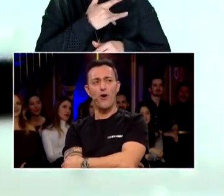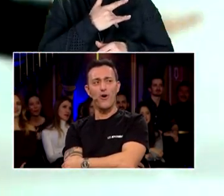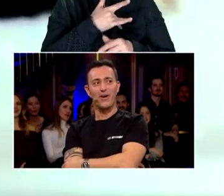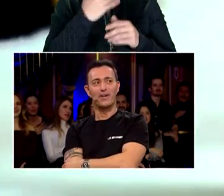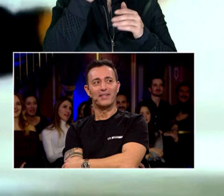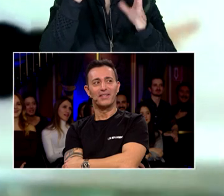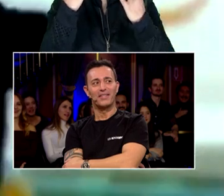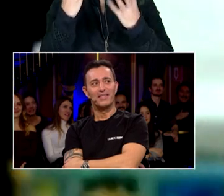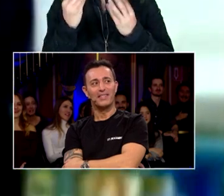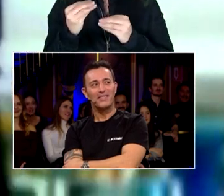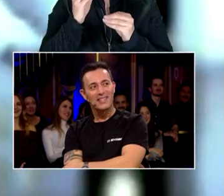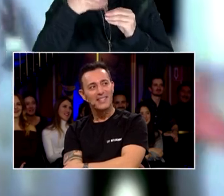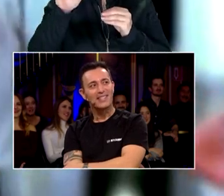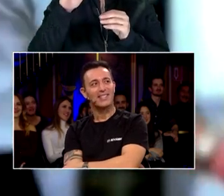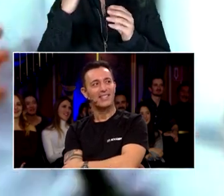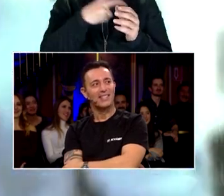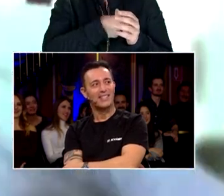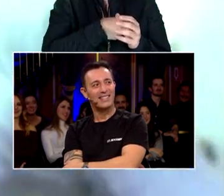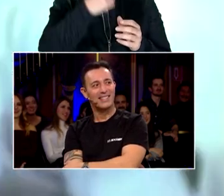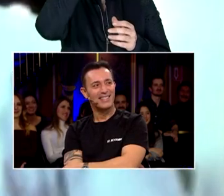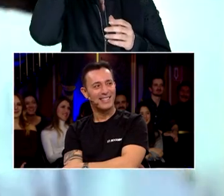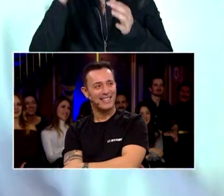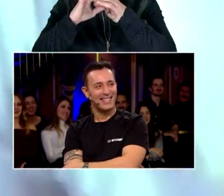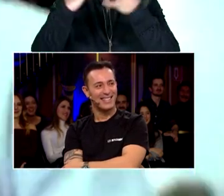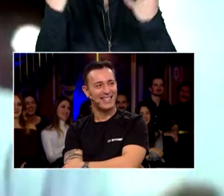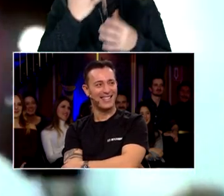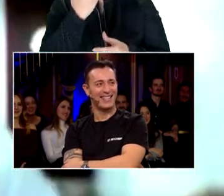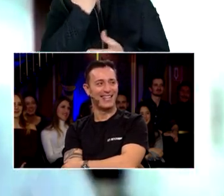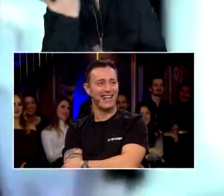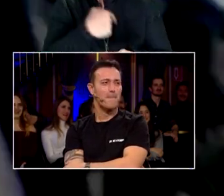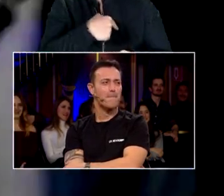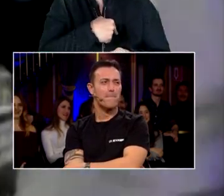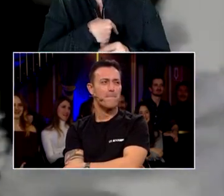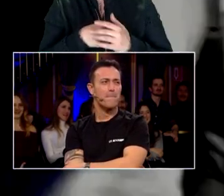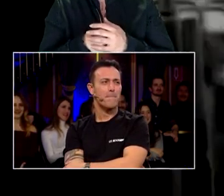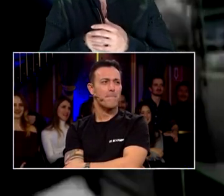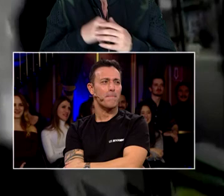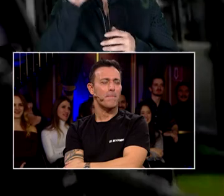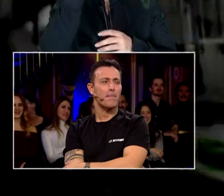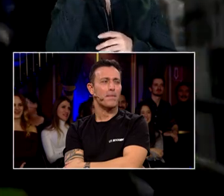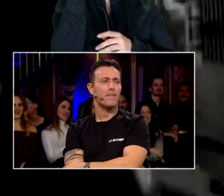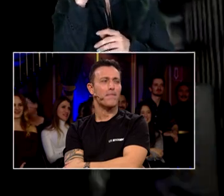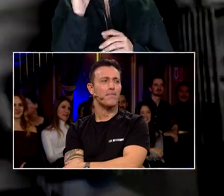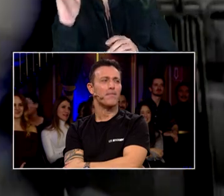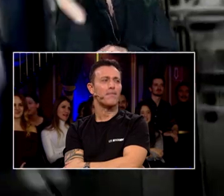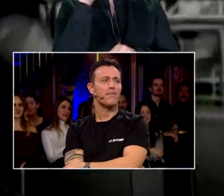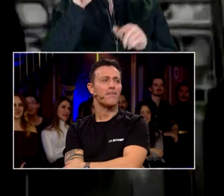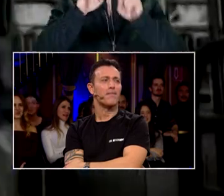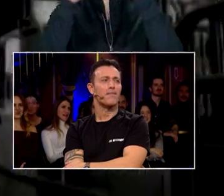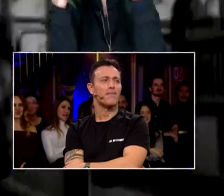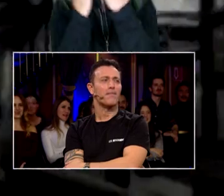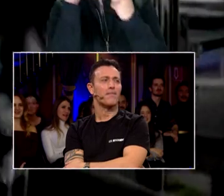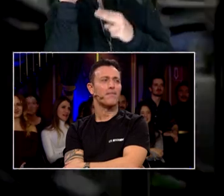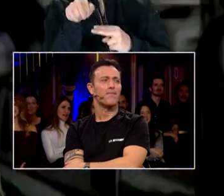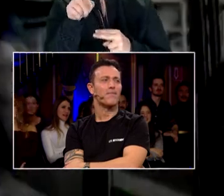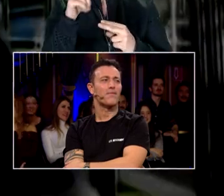yüreğim. Doğal olarak takipteyim. Aşkı kaderi çözer istemeyen. Seni Kerim bu